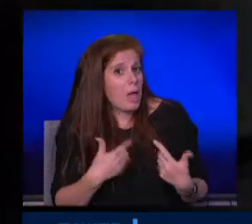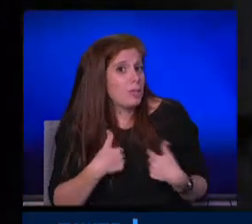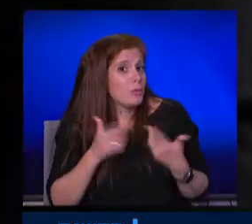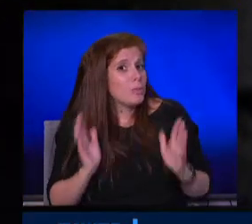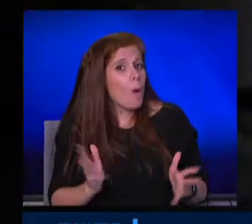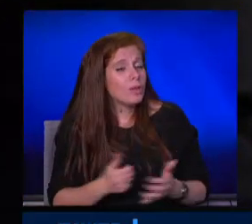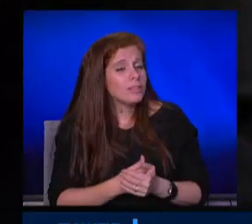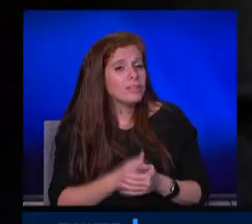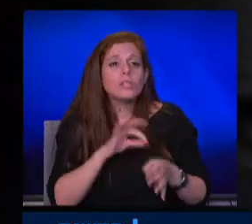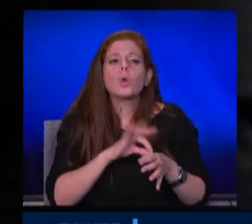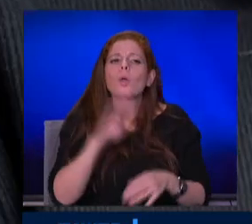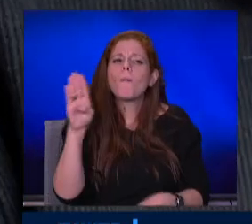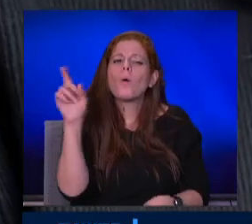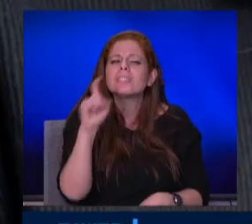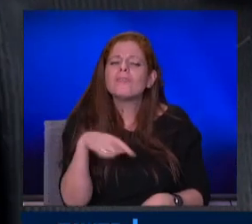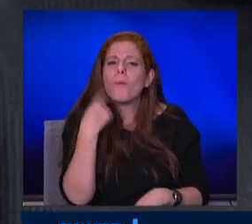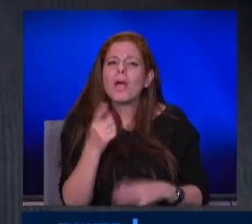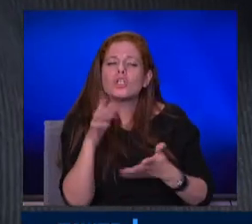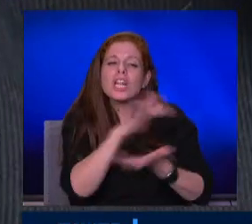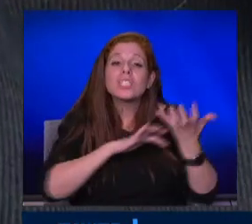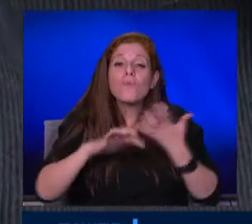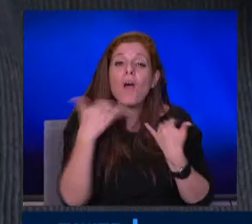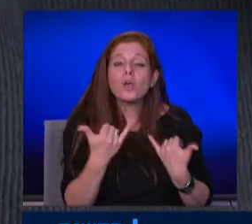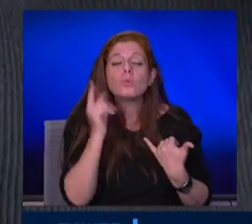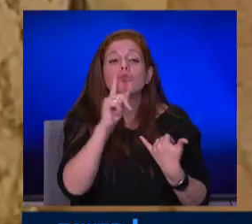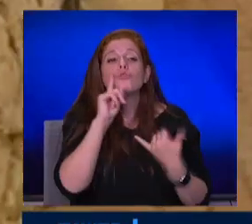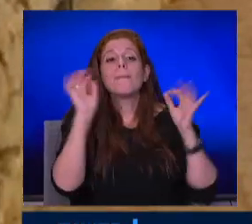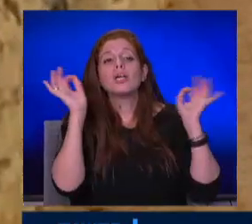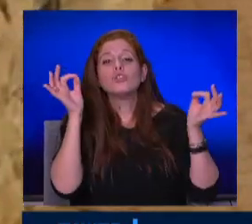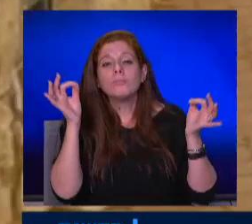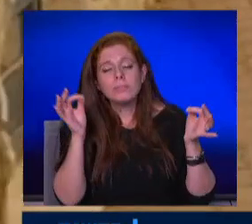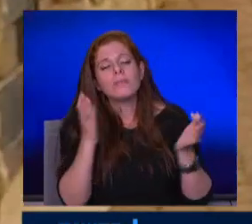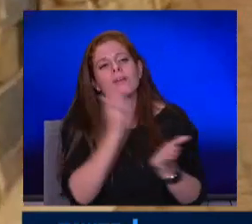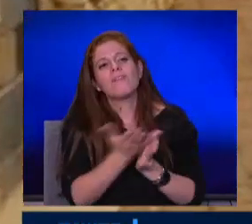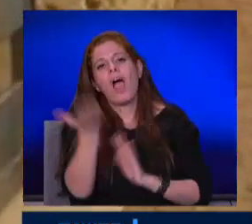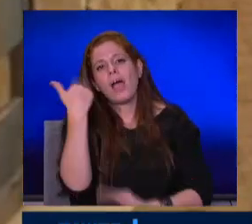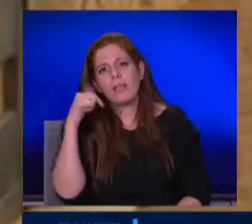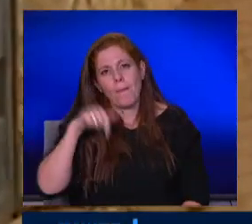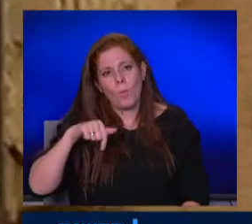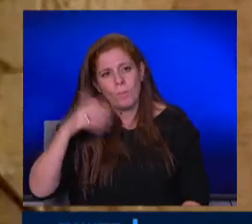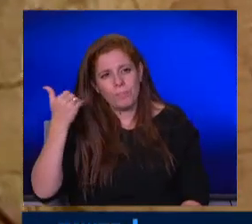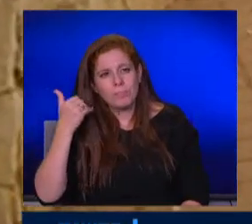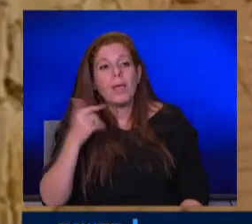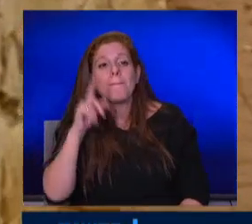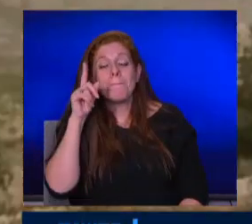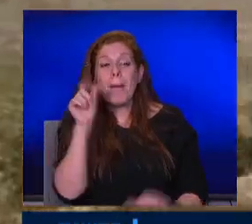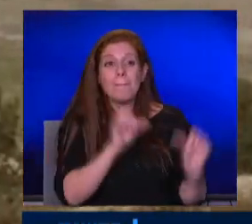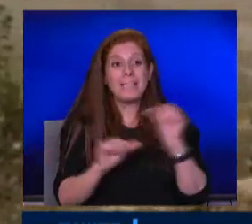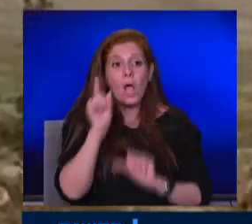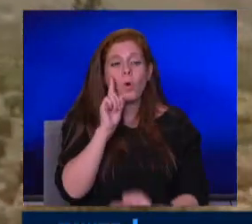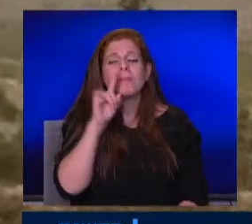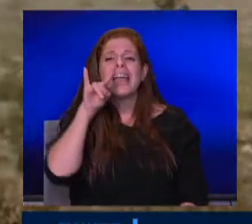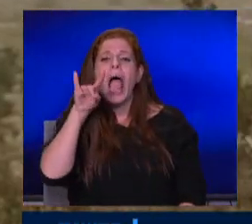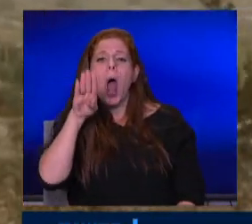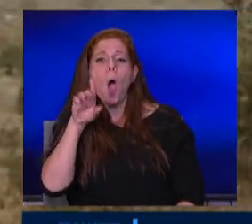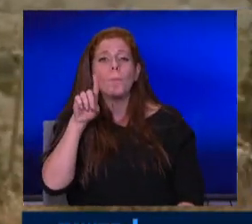דוקטור ברוך זיו אומר כי לסופה היום יש שם רשמי, והיא פקדה אותנו בעבר. במדע מקובל לקרוא לזה חבוב,